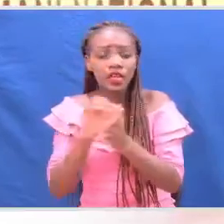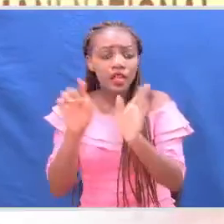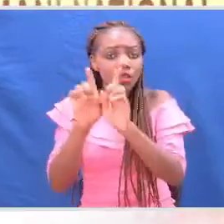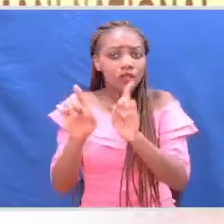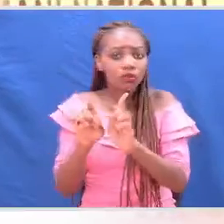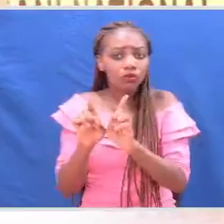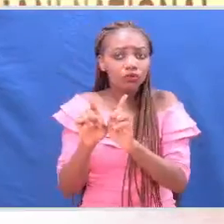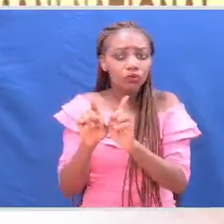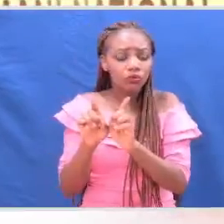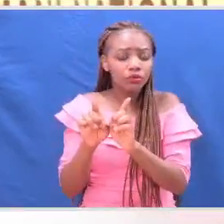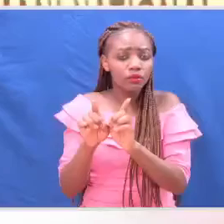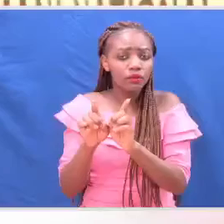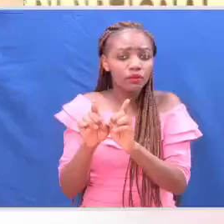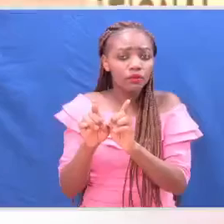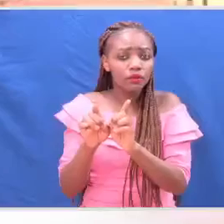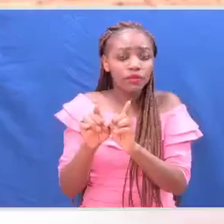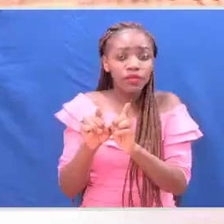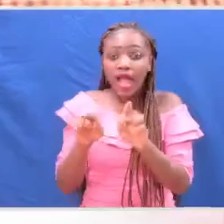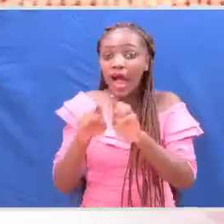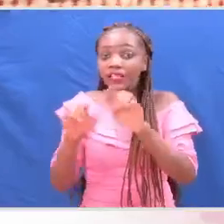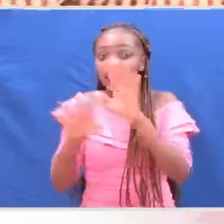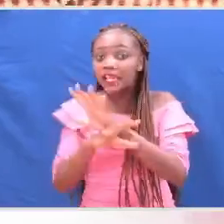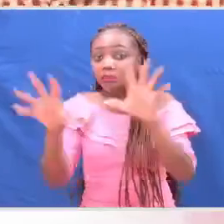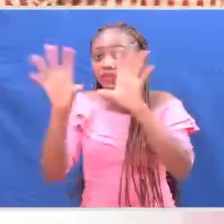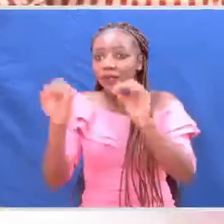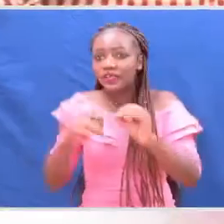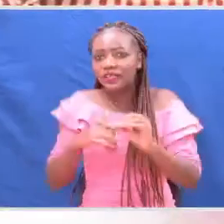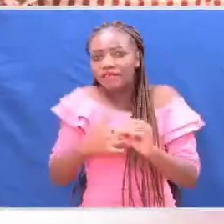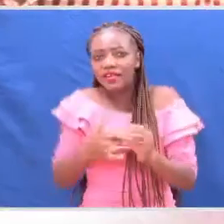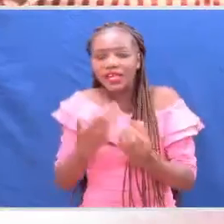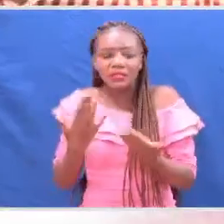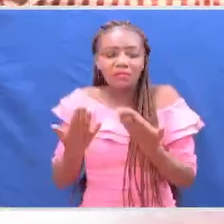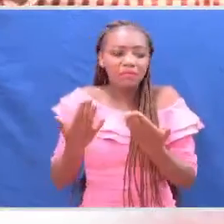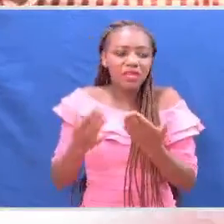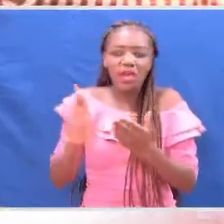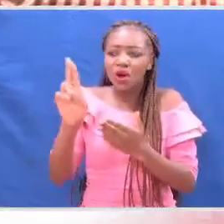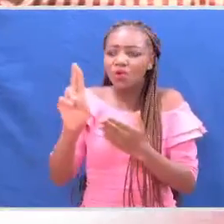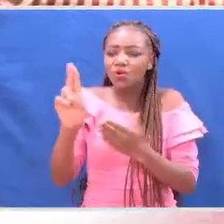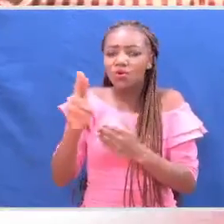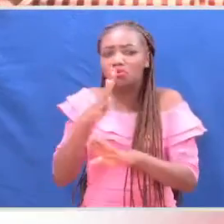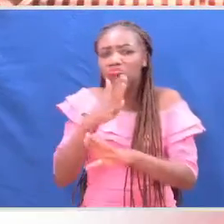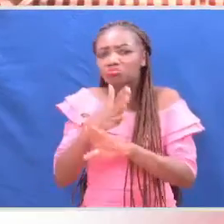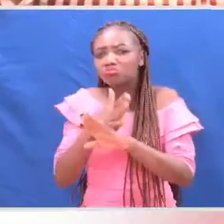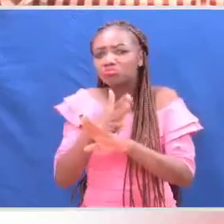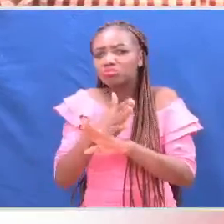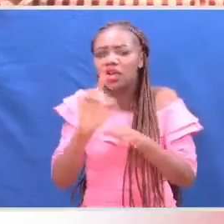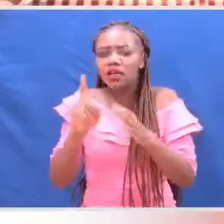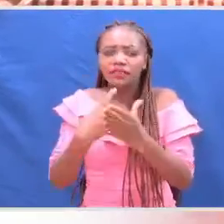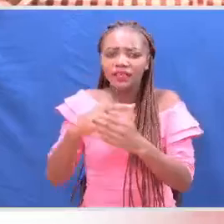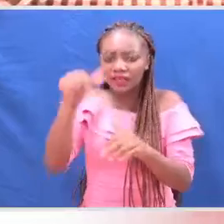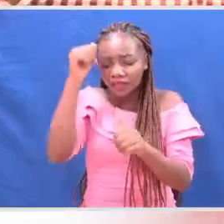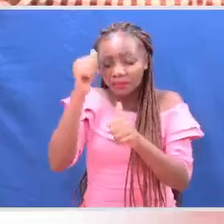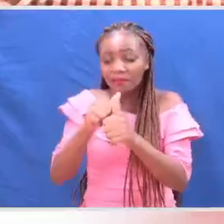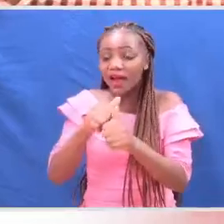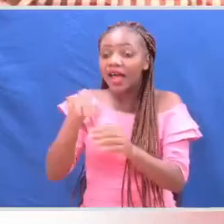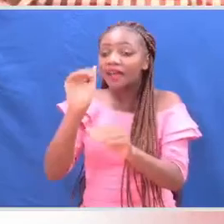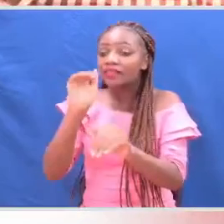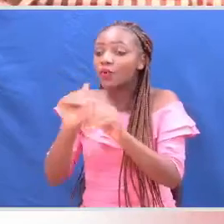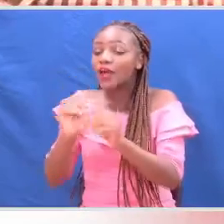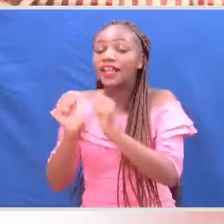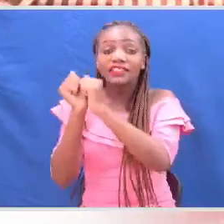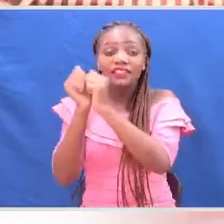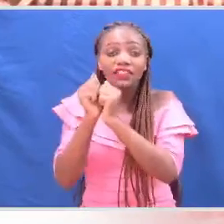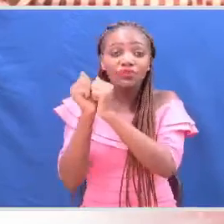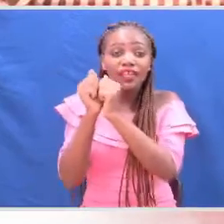kama deputy president anaona rais ameongea vibaya, yeye walichagulia na yeye pamoja, yeye kama running mate